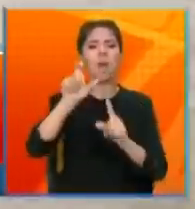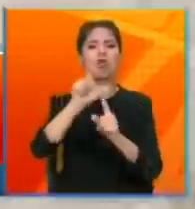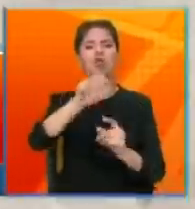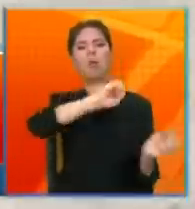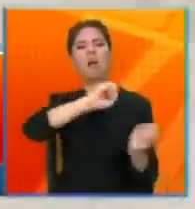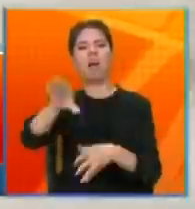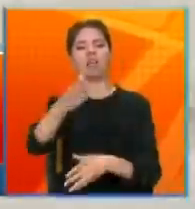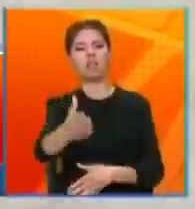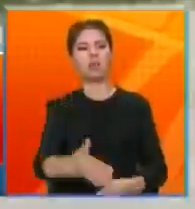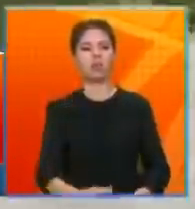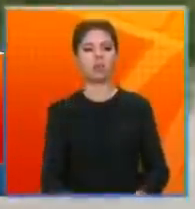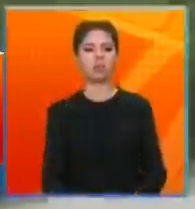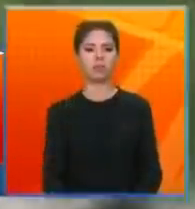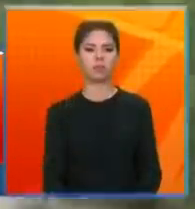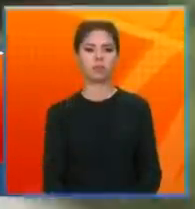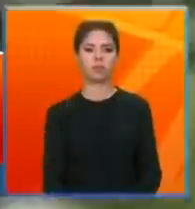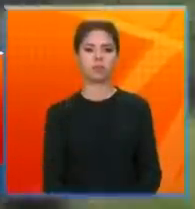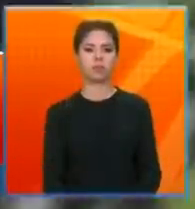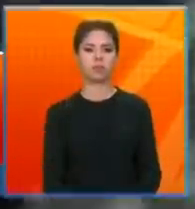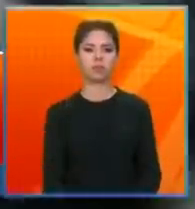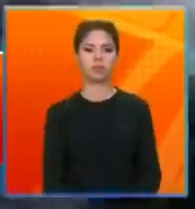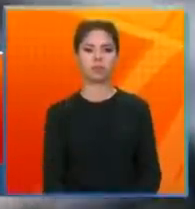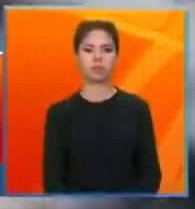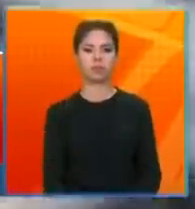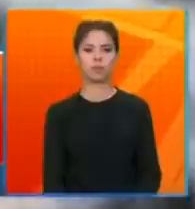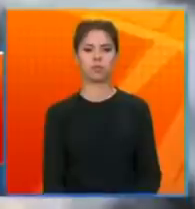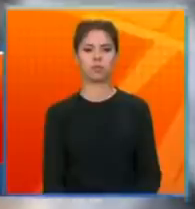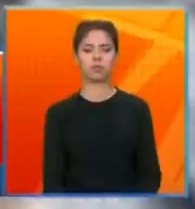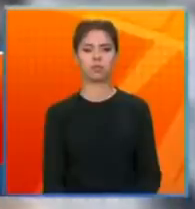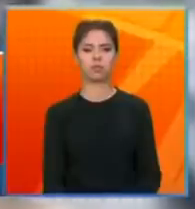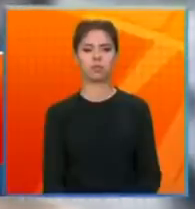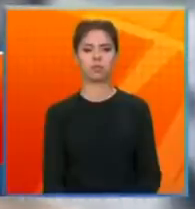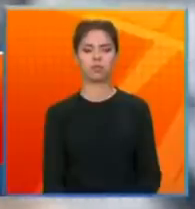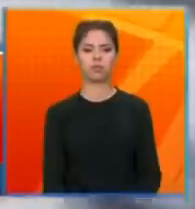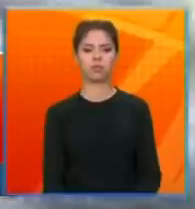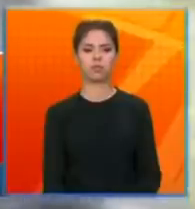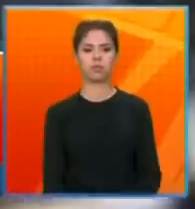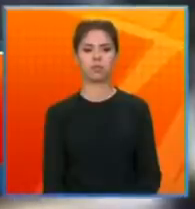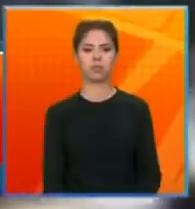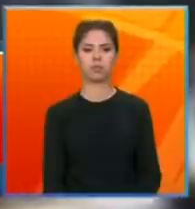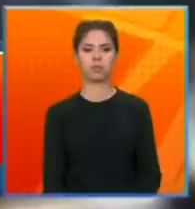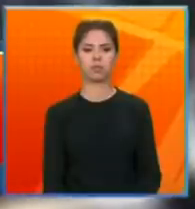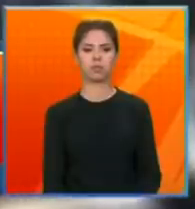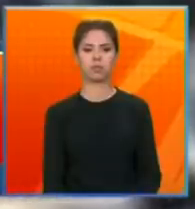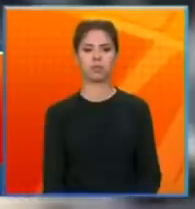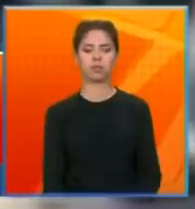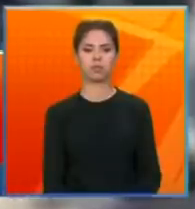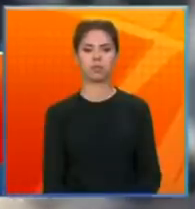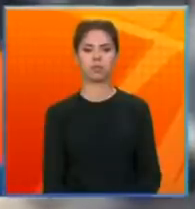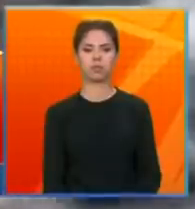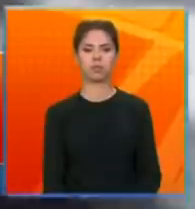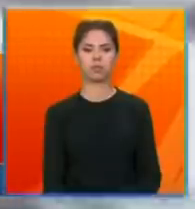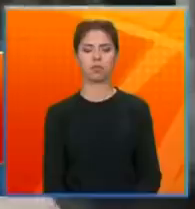taşındı. Bunlar niye ölmüş kardeşim? Raporu var mı bunların? Abi bilmiyorum. Ya abi böyle yaparsan ben ekmeğimden olurum. Abi birim amirim verir